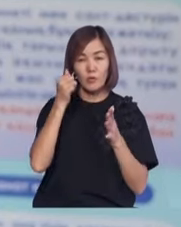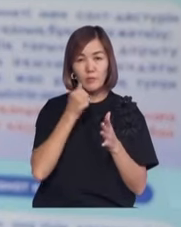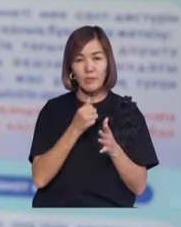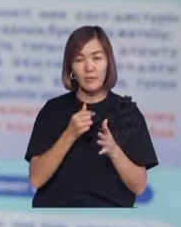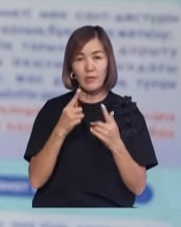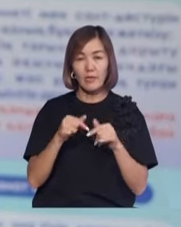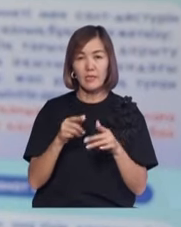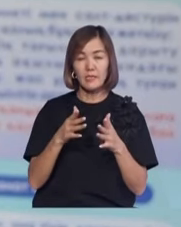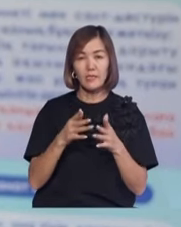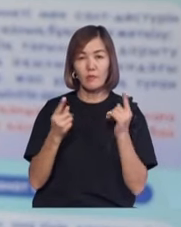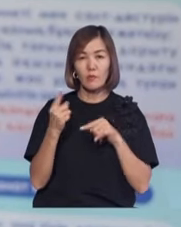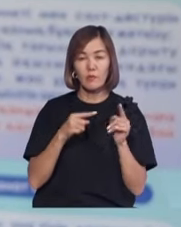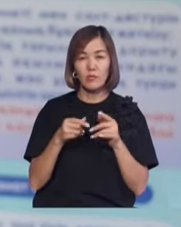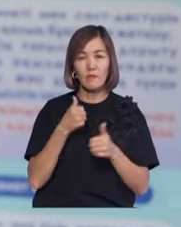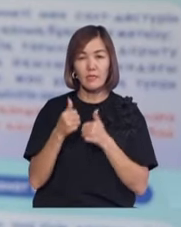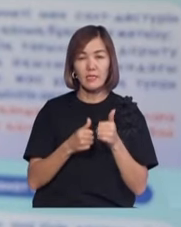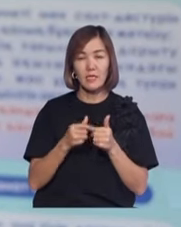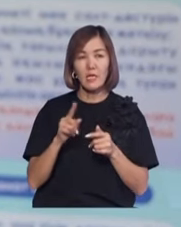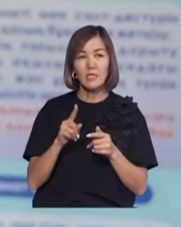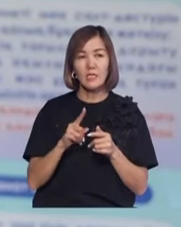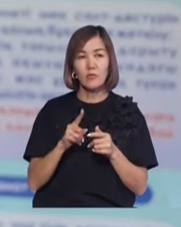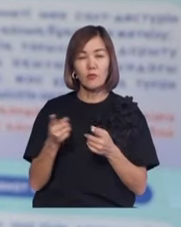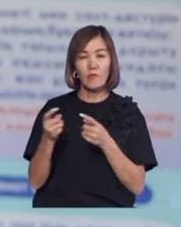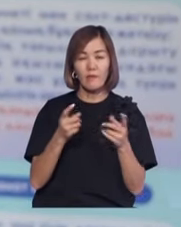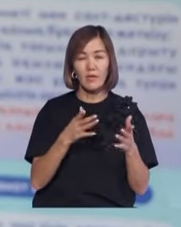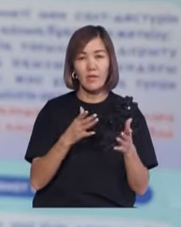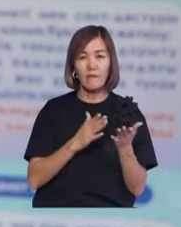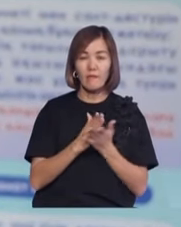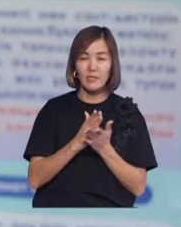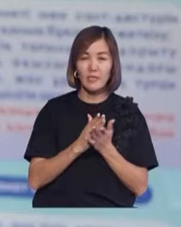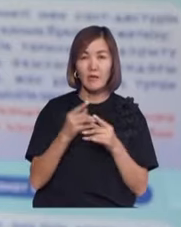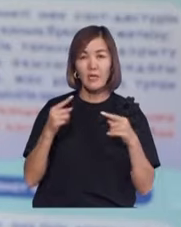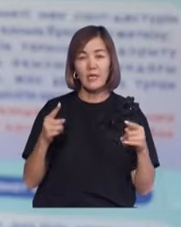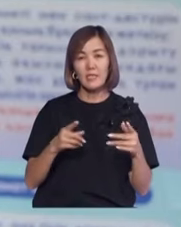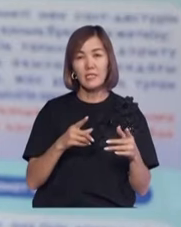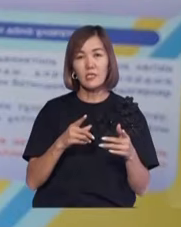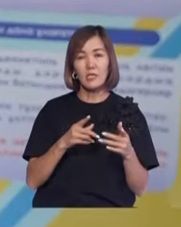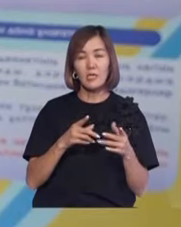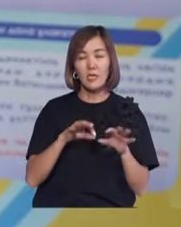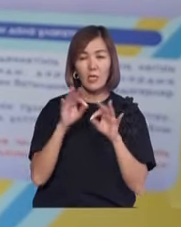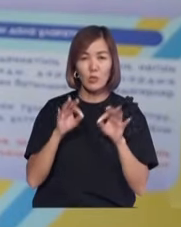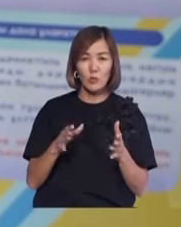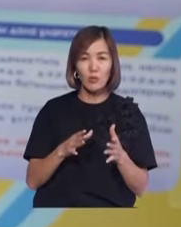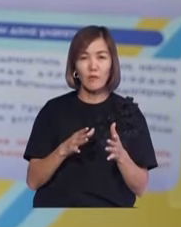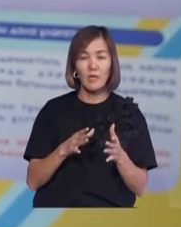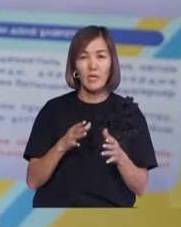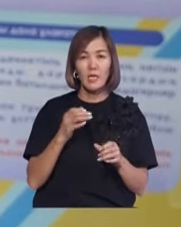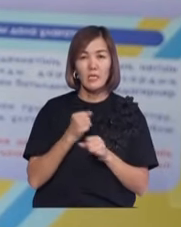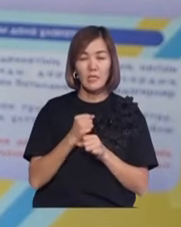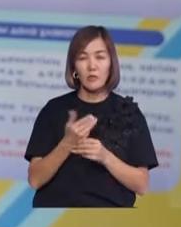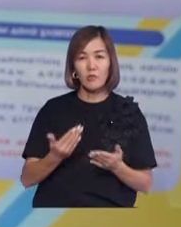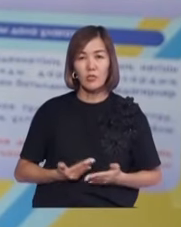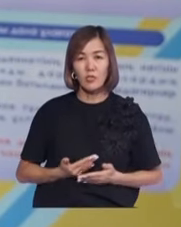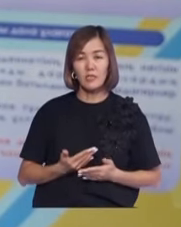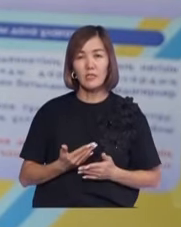благодарность организаторам творческого состязания за то, что вовлекают нас, ветеранов, в различные сферы искусства и делают нашу жизнь